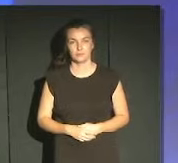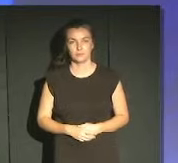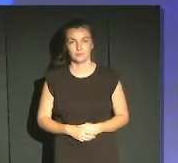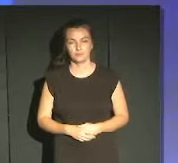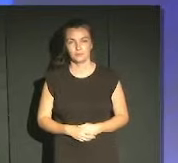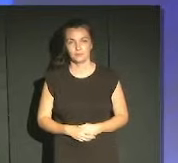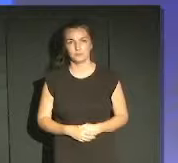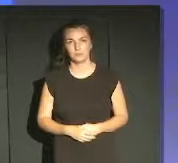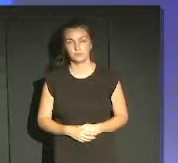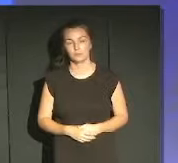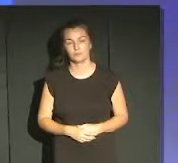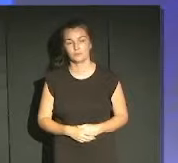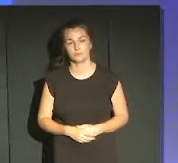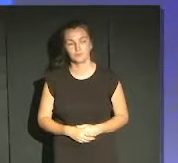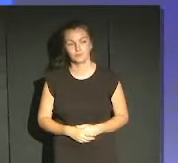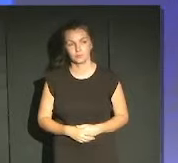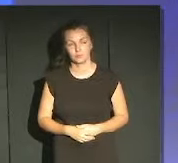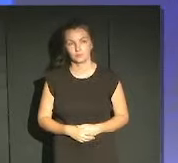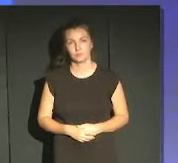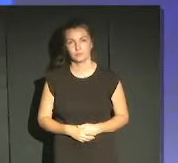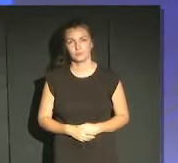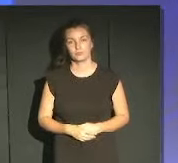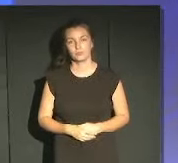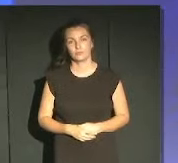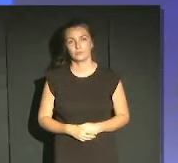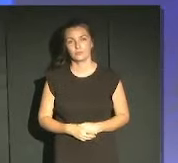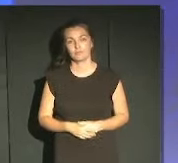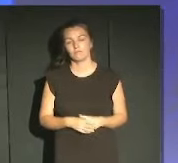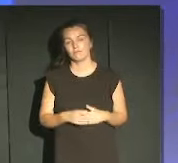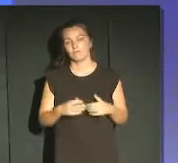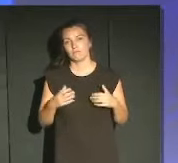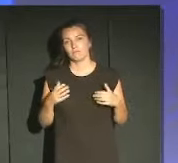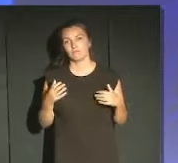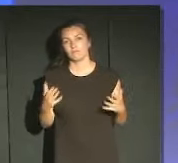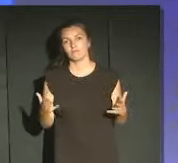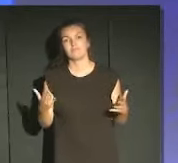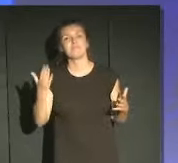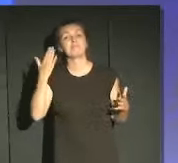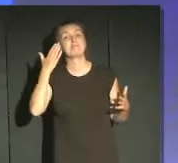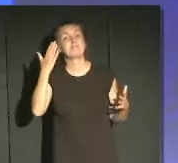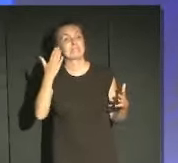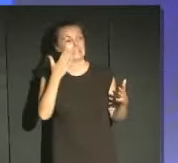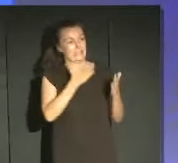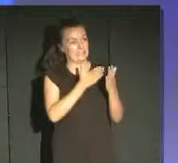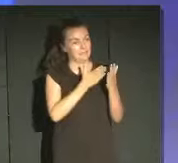c'est à ce prix que l'on pourra parler véritablement de